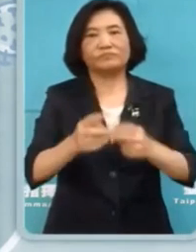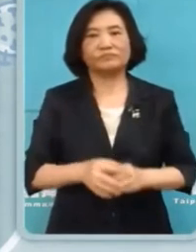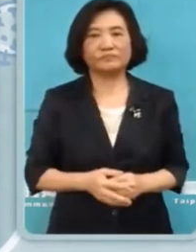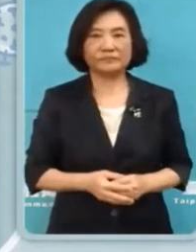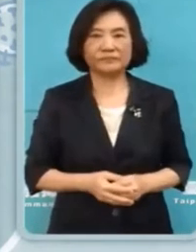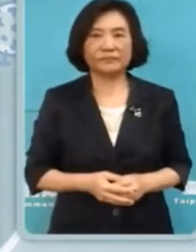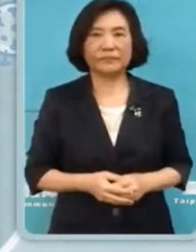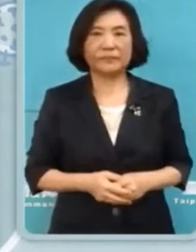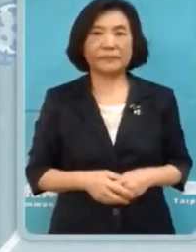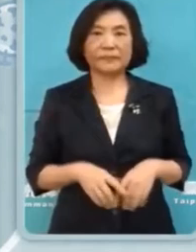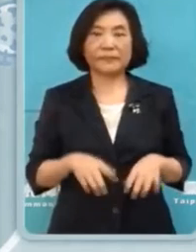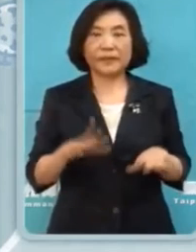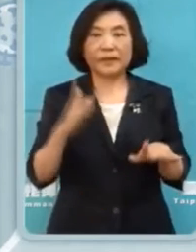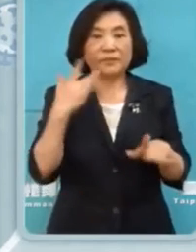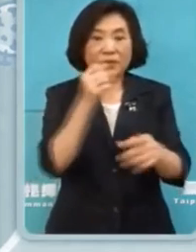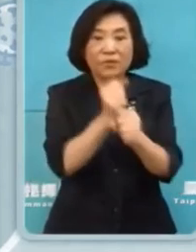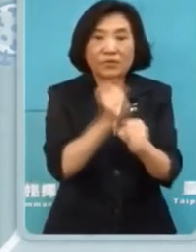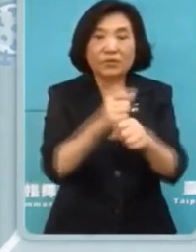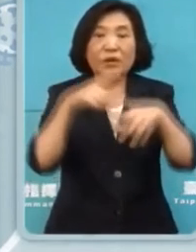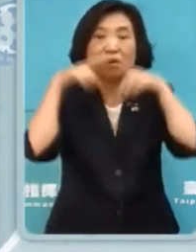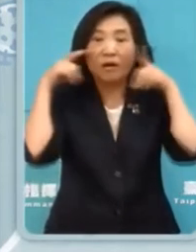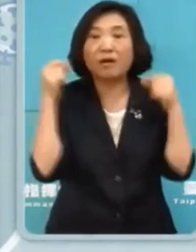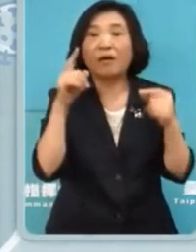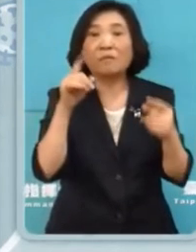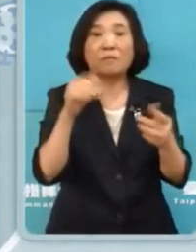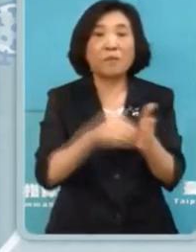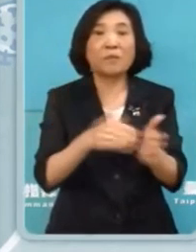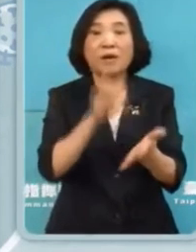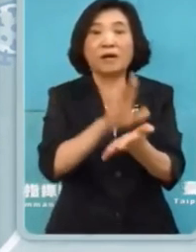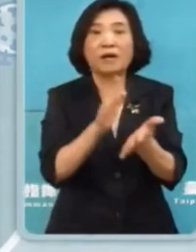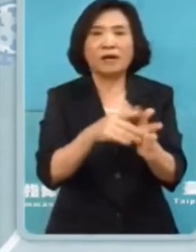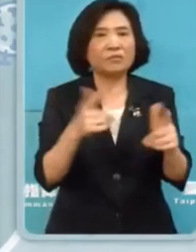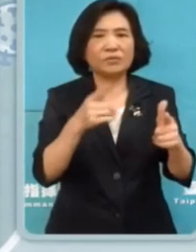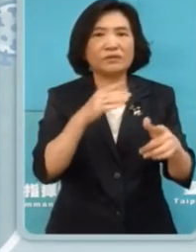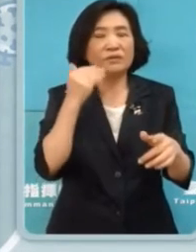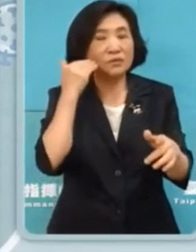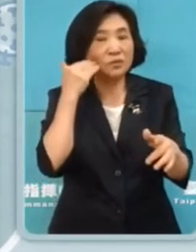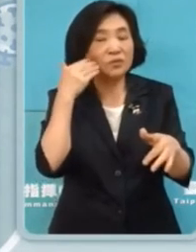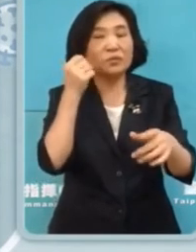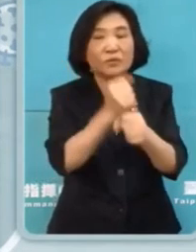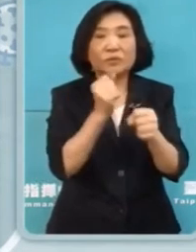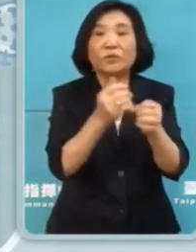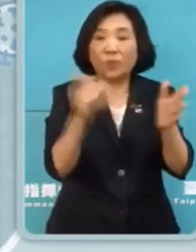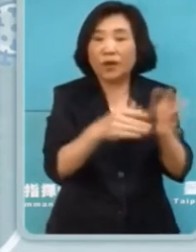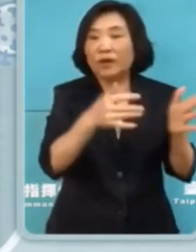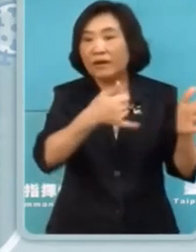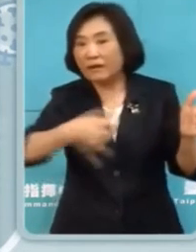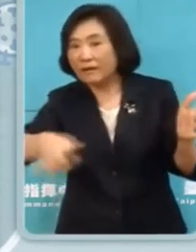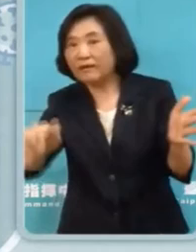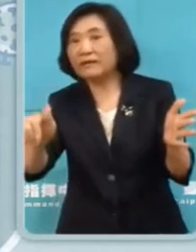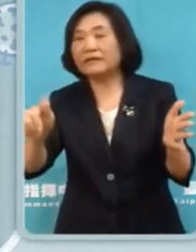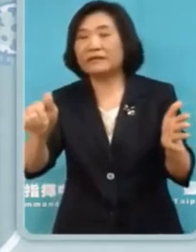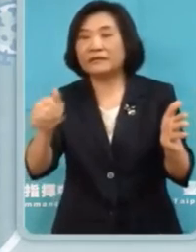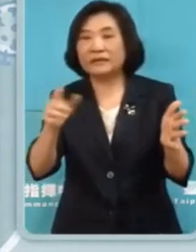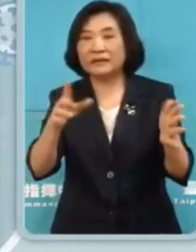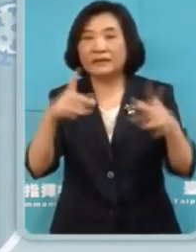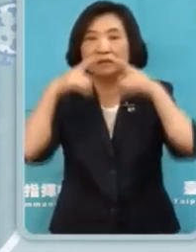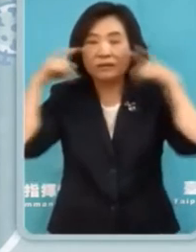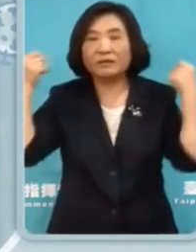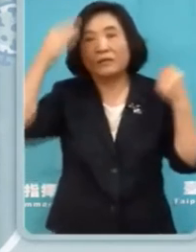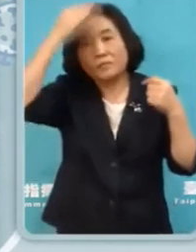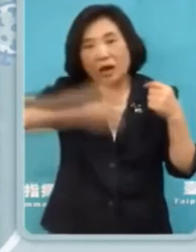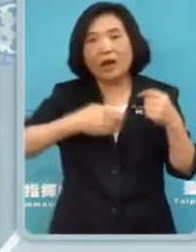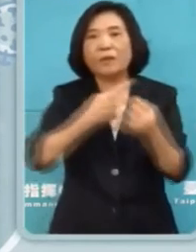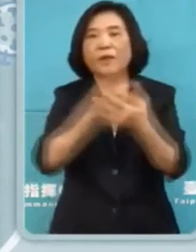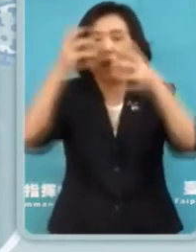这样的，不是只有工作的时候戴口罩面罩，重点是下来的时候，你知道也不是说口罩面罩拿掉大